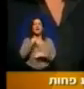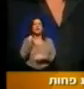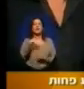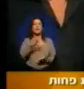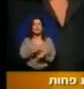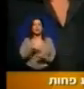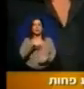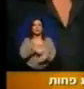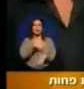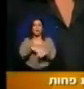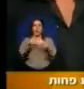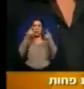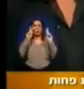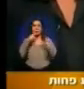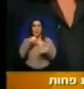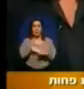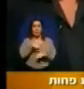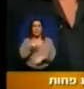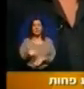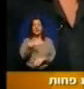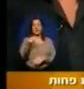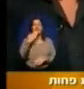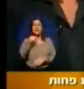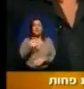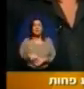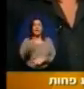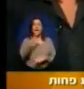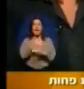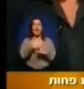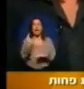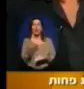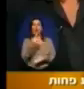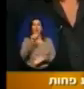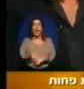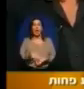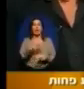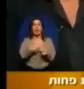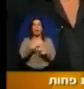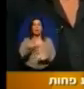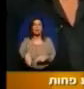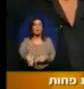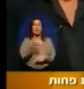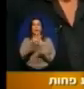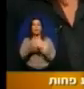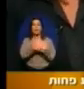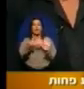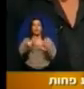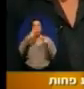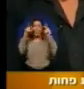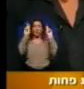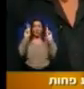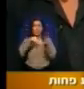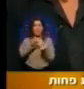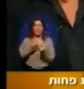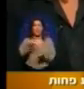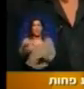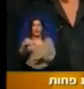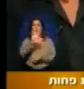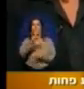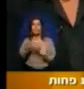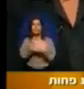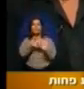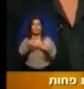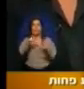מגיעים. בישראל על כל 1,000 חולים יש 4.8 אחיות, ובפריפריה הצפונית והדרומית 3.5